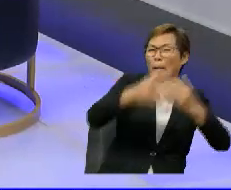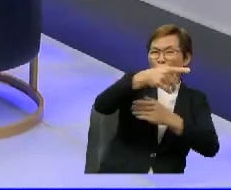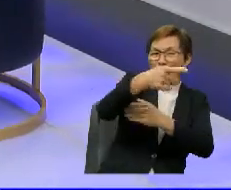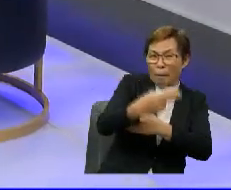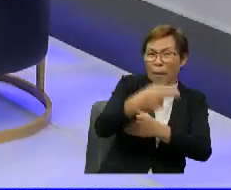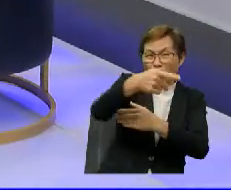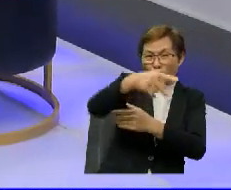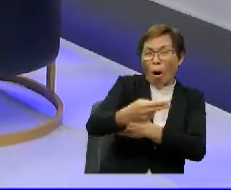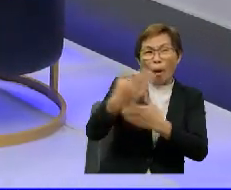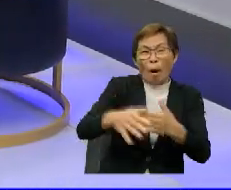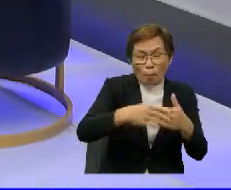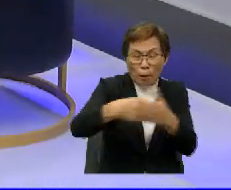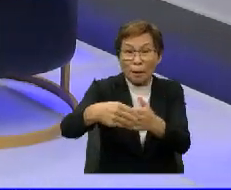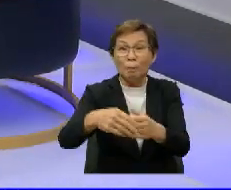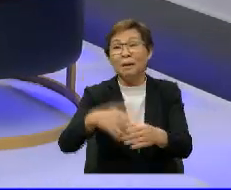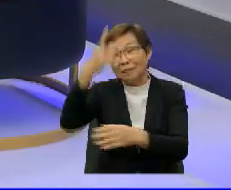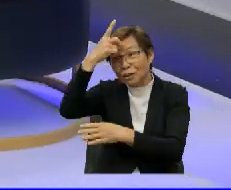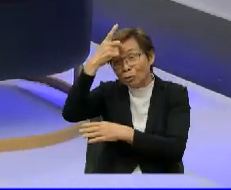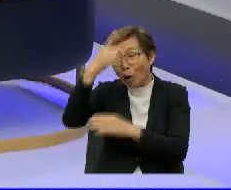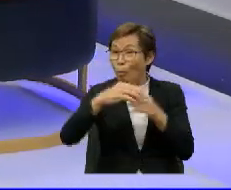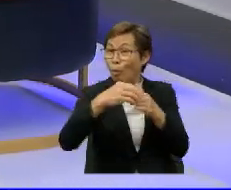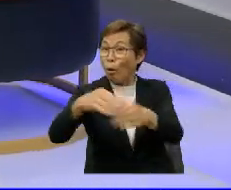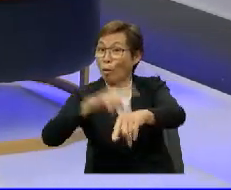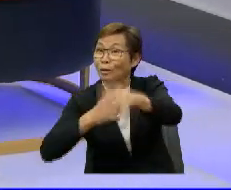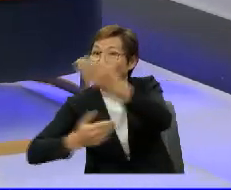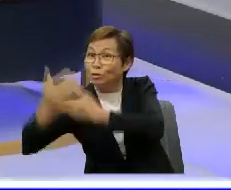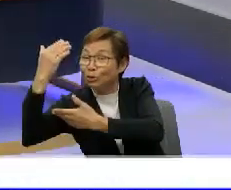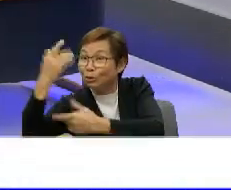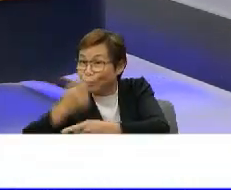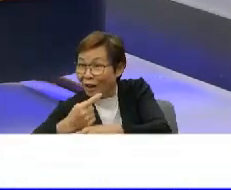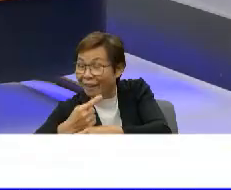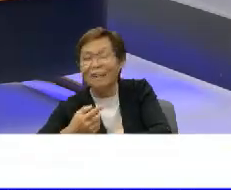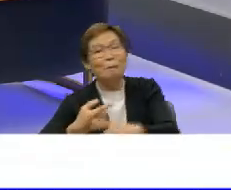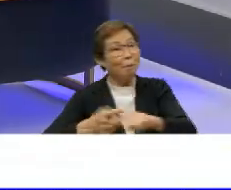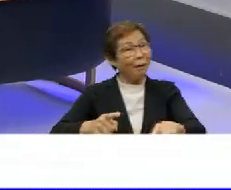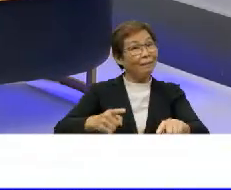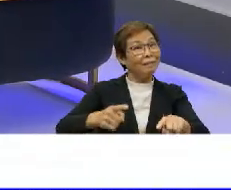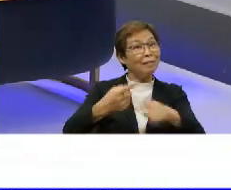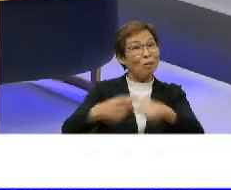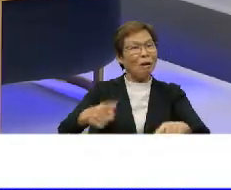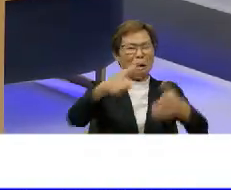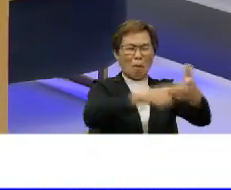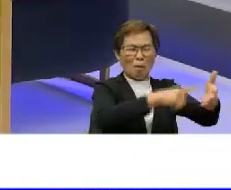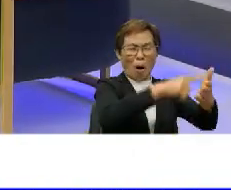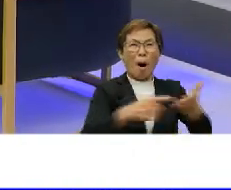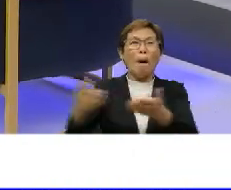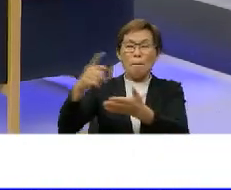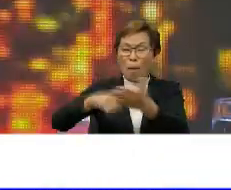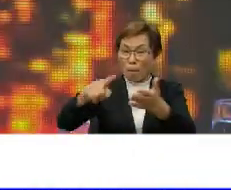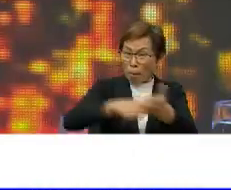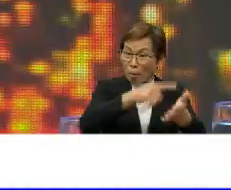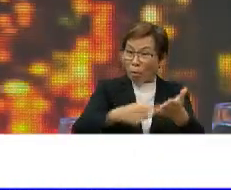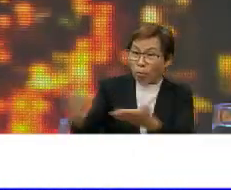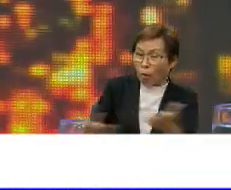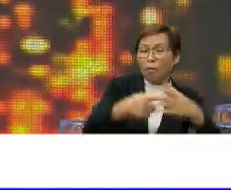Beliau juga tidak akan mempertahankan mana-mana jemaah menteri yang melakukan kesalahan serta terbukti mengunggah Kekayaan